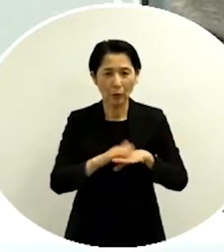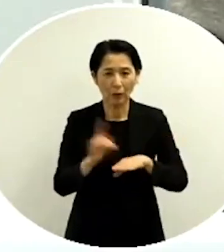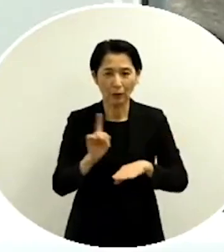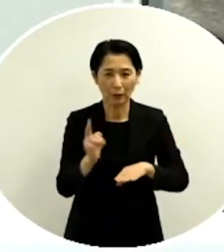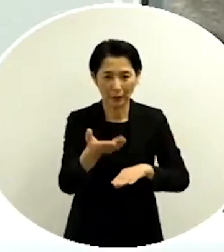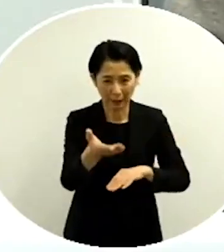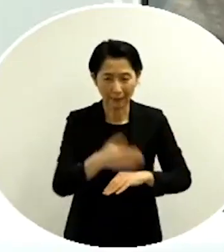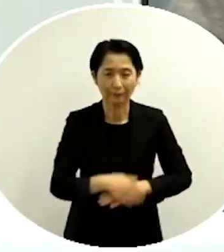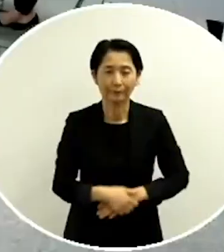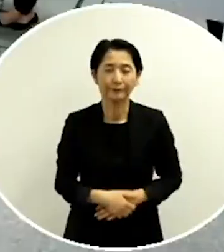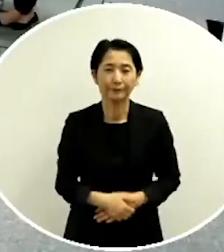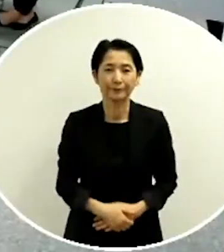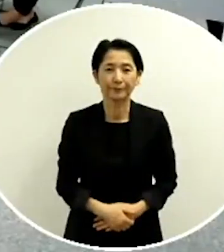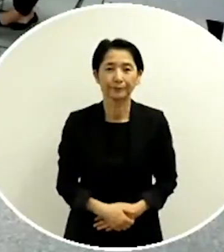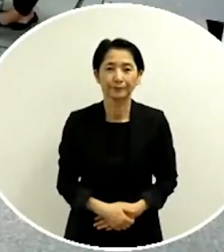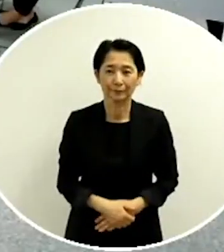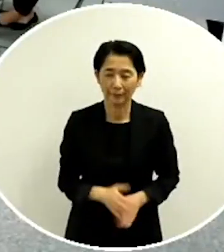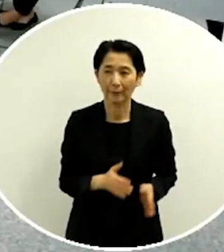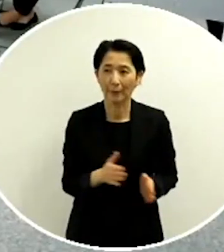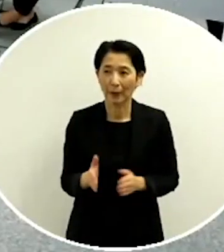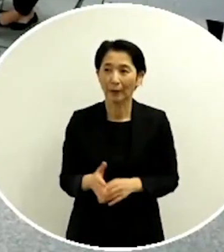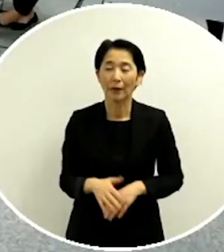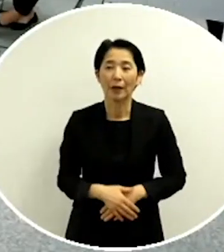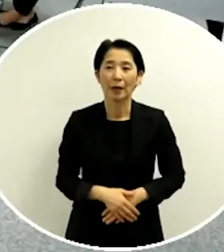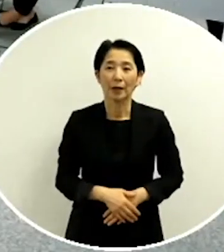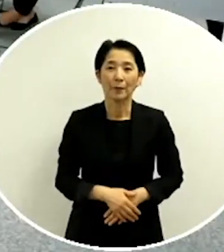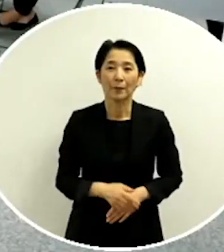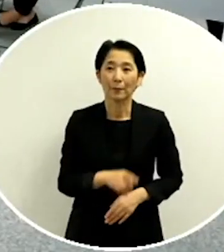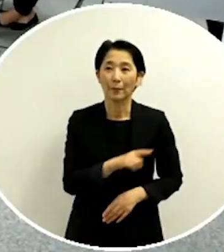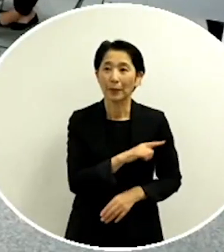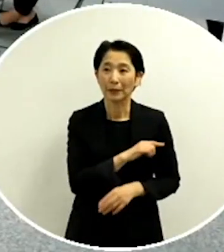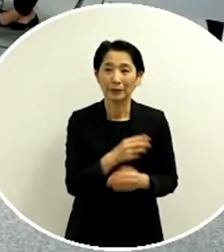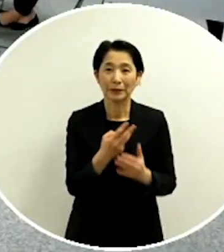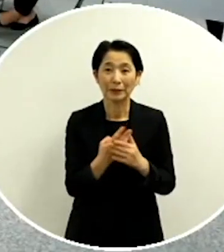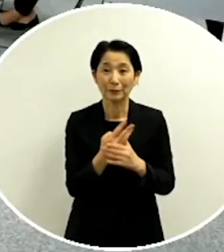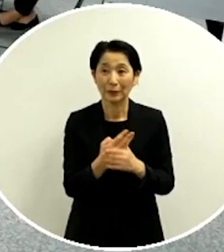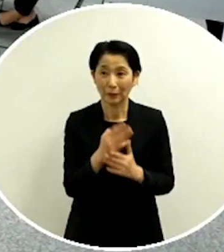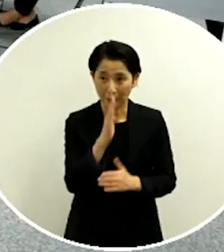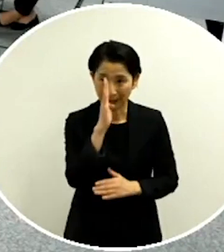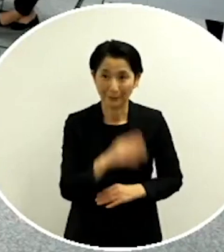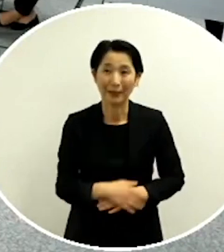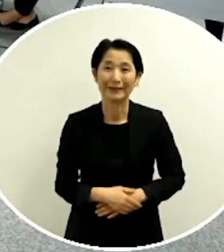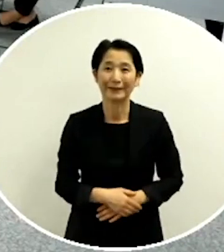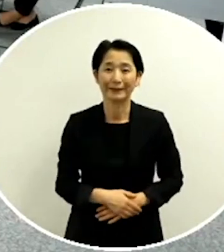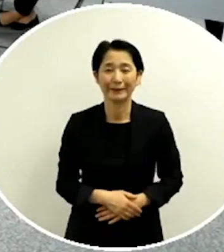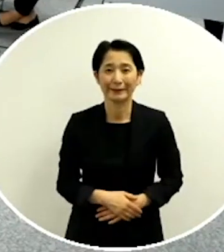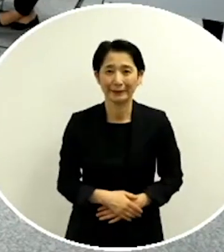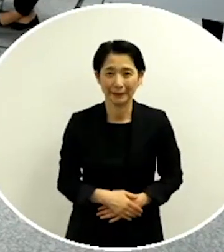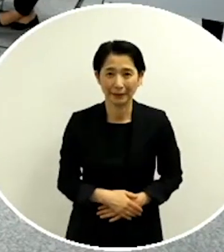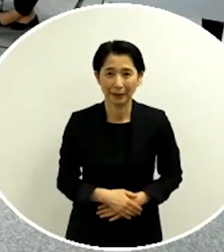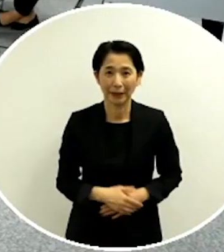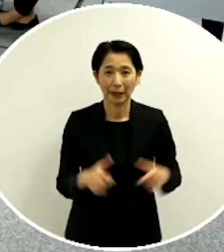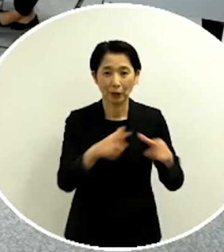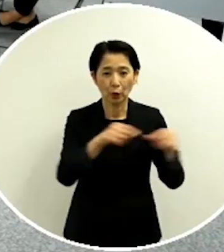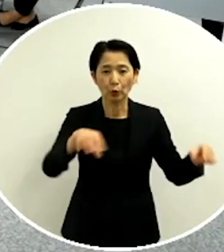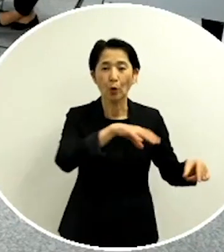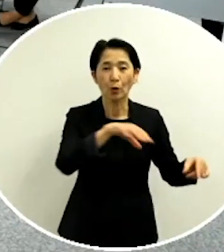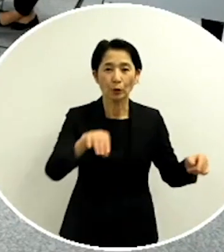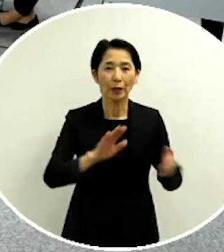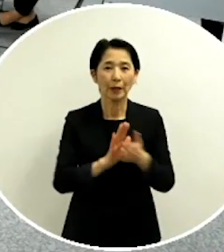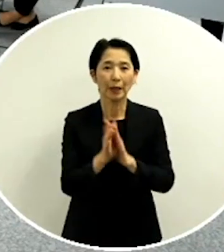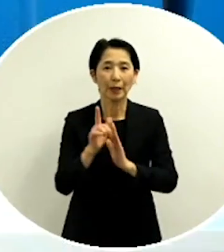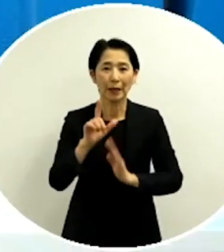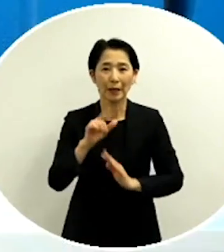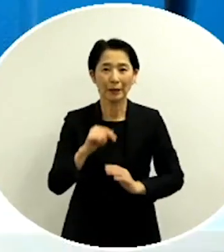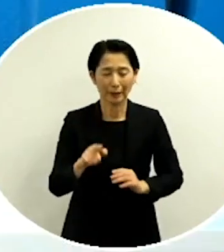かはいえーではこの vs もまずディズニー後方からになりますはいえー都道府県連や自治体